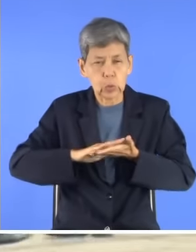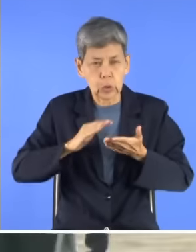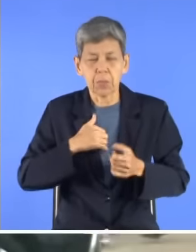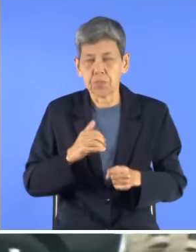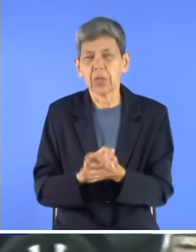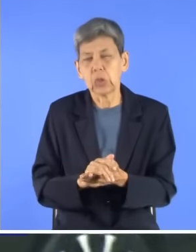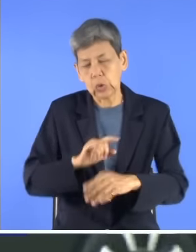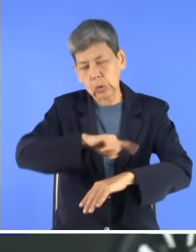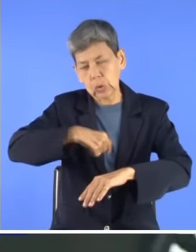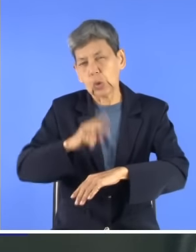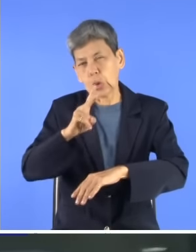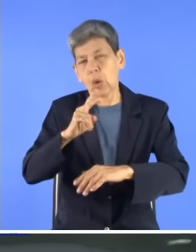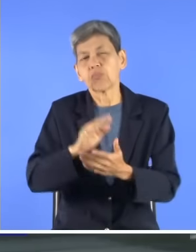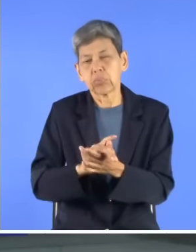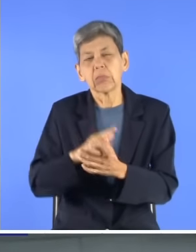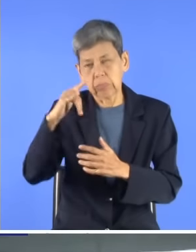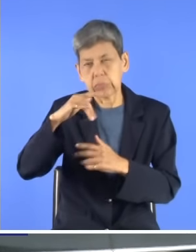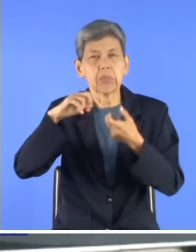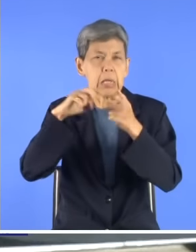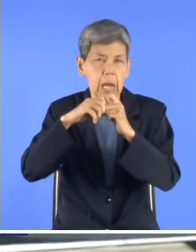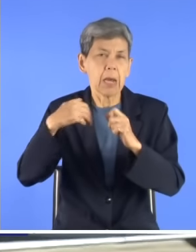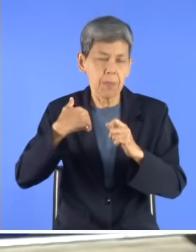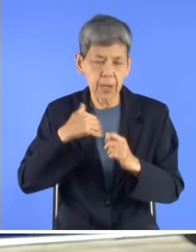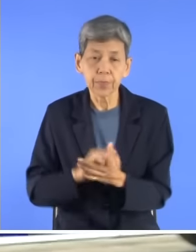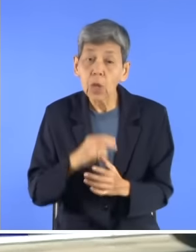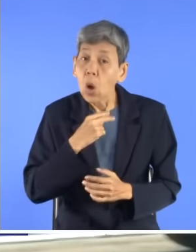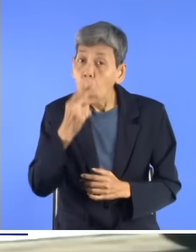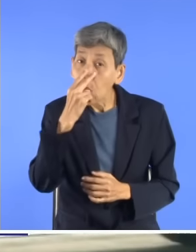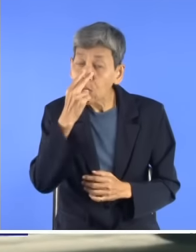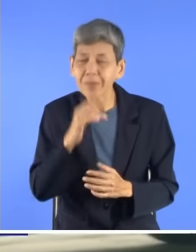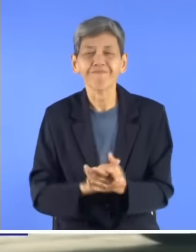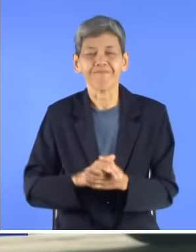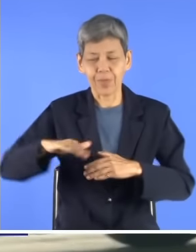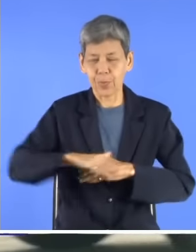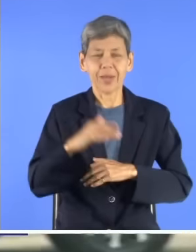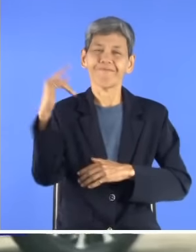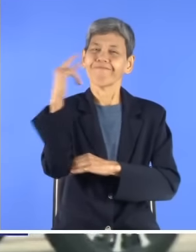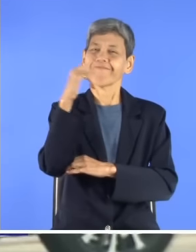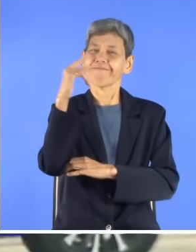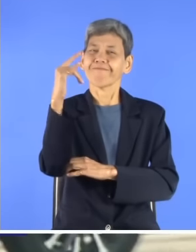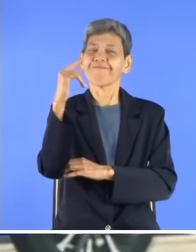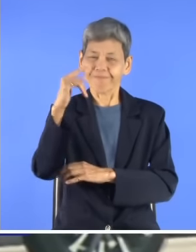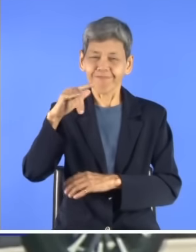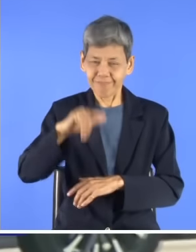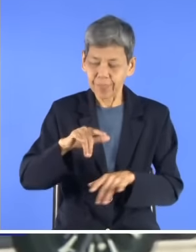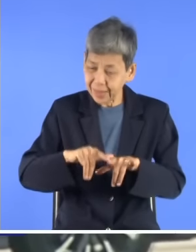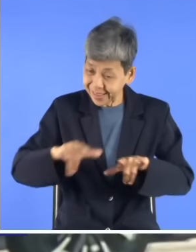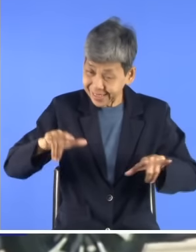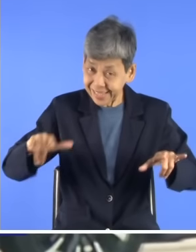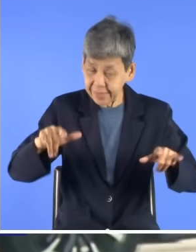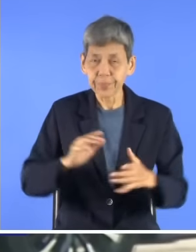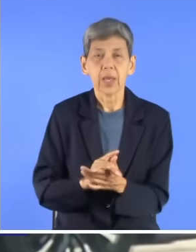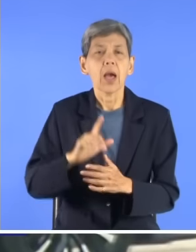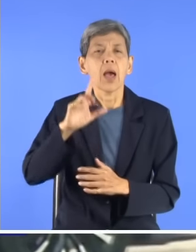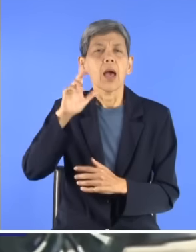ย์2ชั่วโมงเครื่องบินขัดข้องนี่เป็นภาพอยู่ที่ สนามบินนะครับนี่นะฮะที่ท่าอากาศยานแม่ฟ้าหล